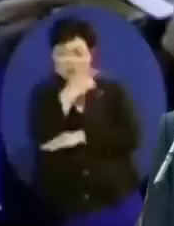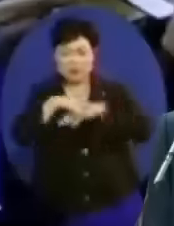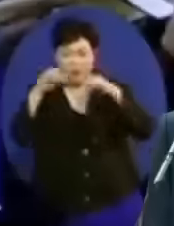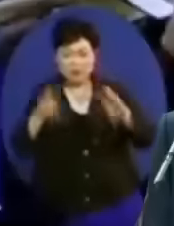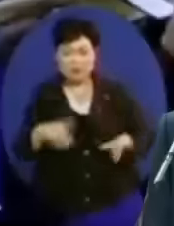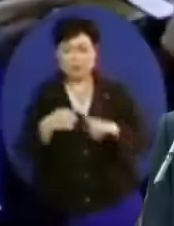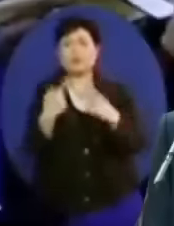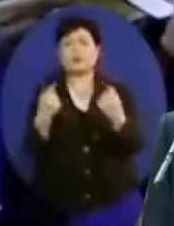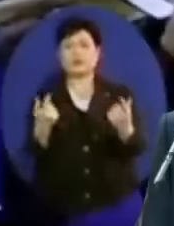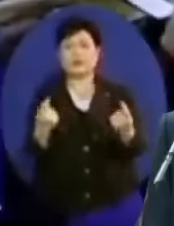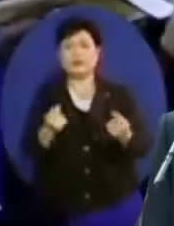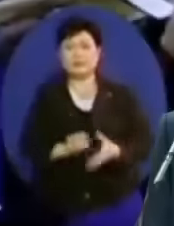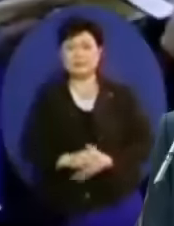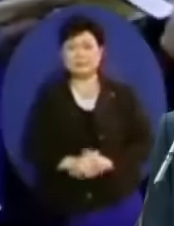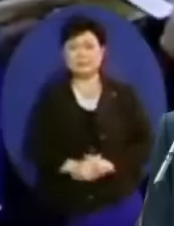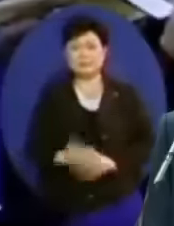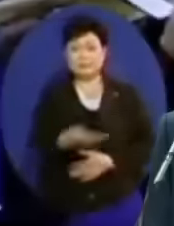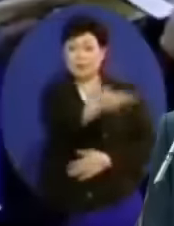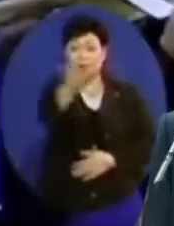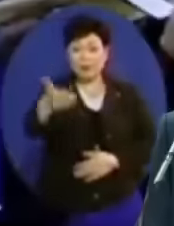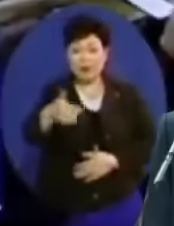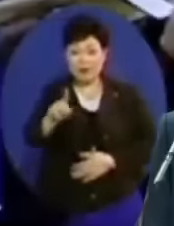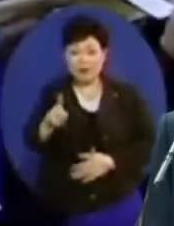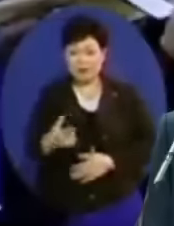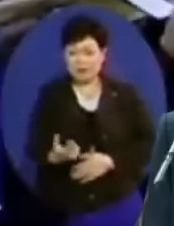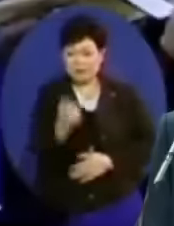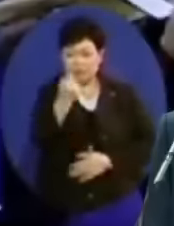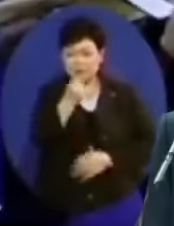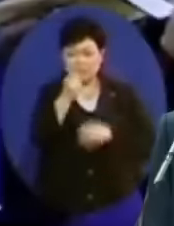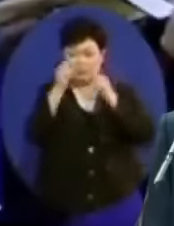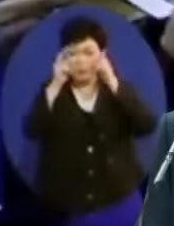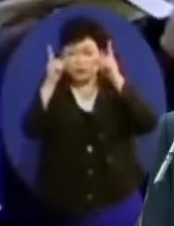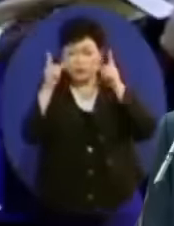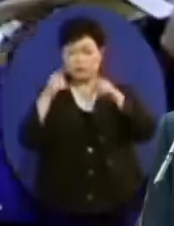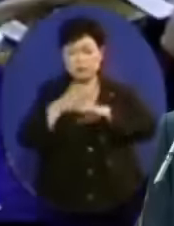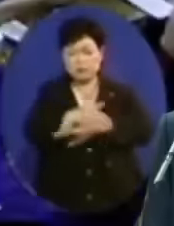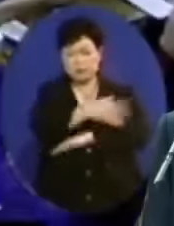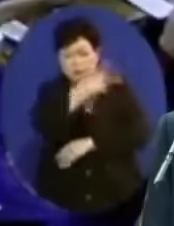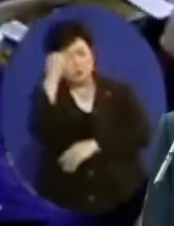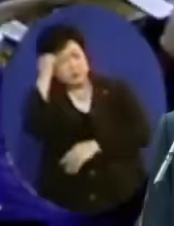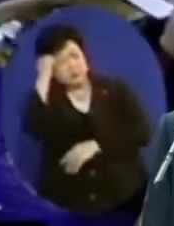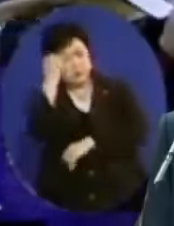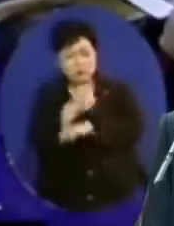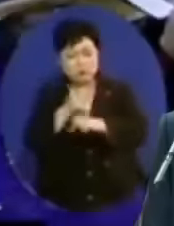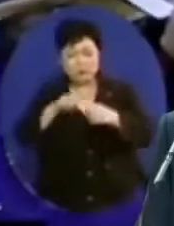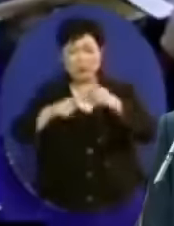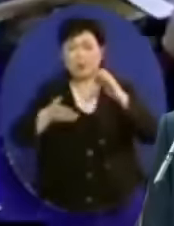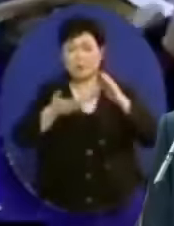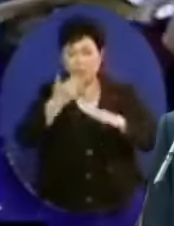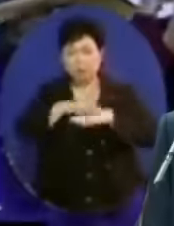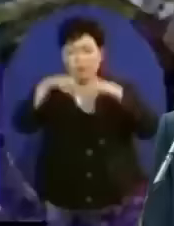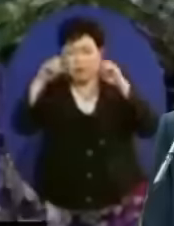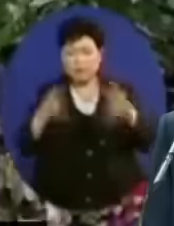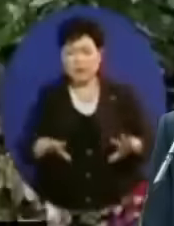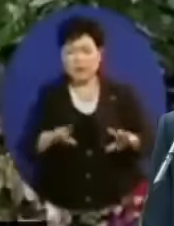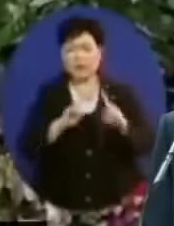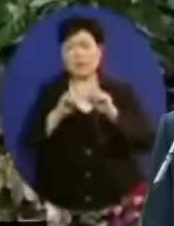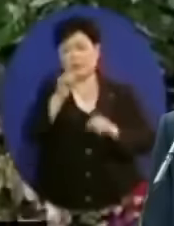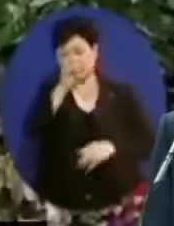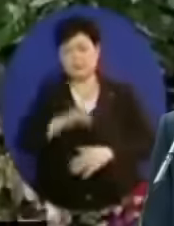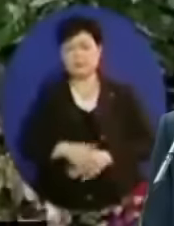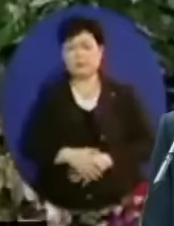헛사로다. 너희가 일찍 일어나 늦게 누우면 수고의 떡을 먹으면 헛되다고 말한 것입니다.